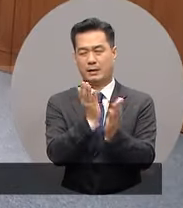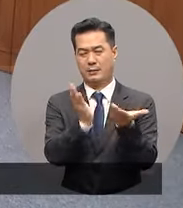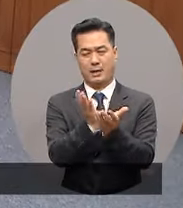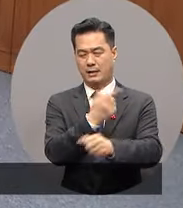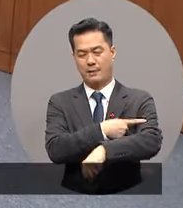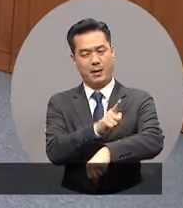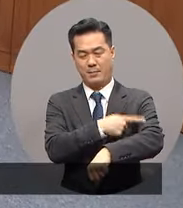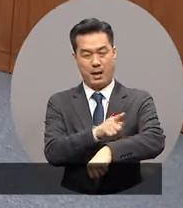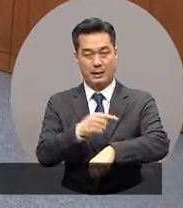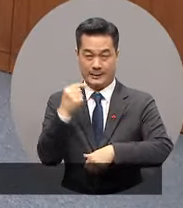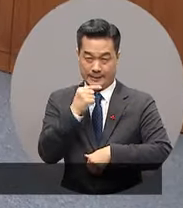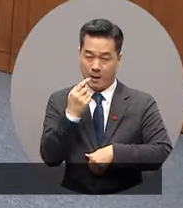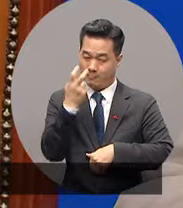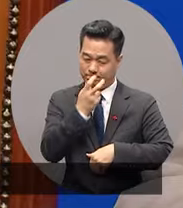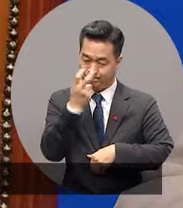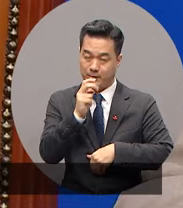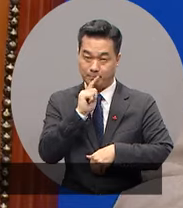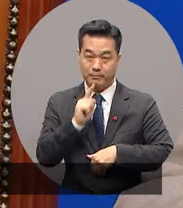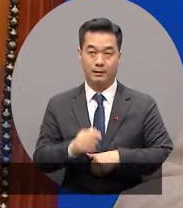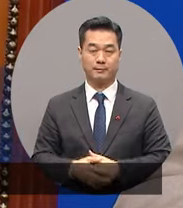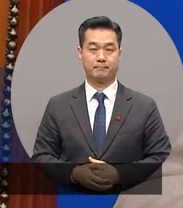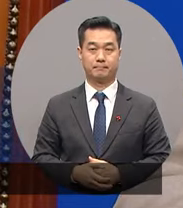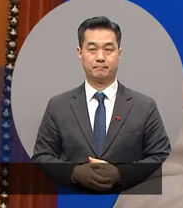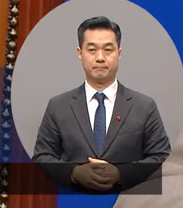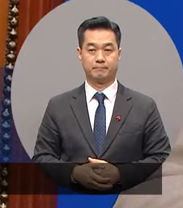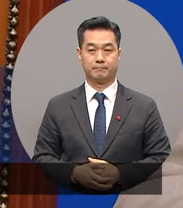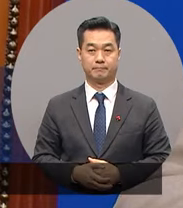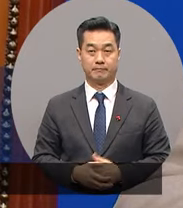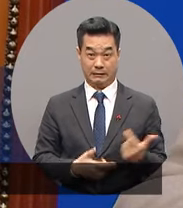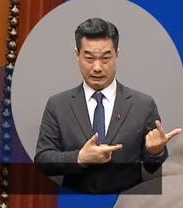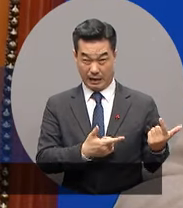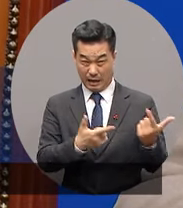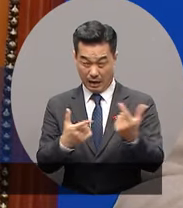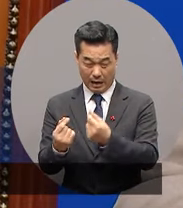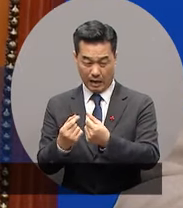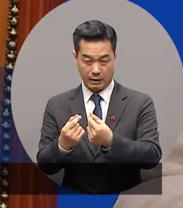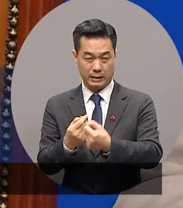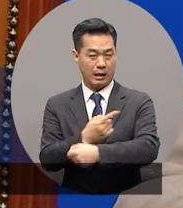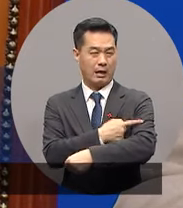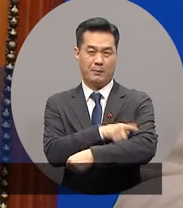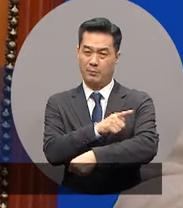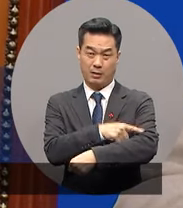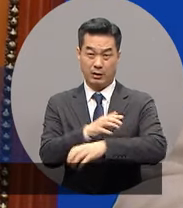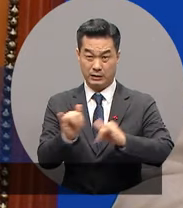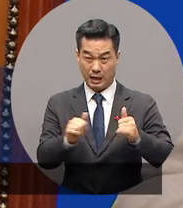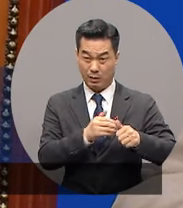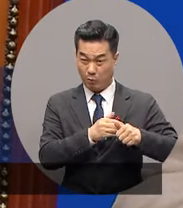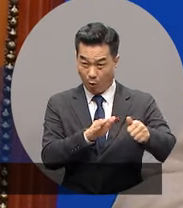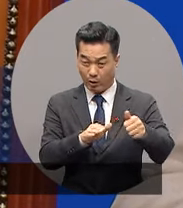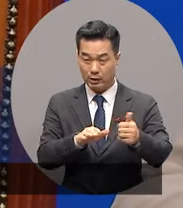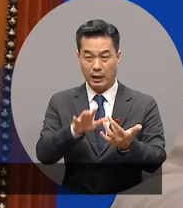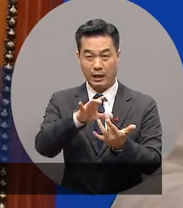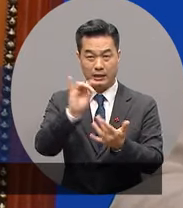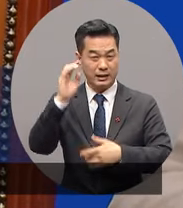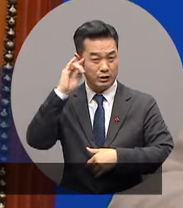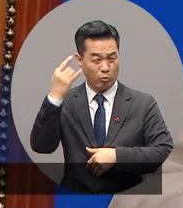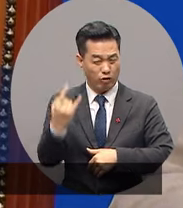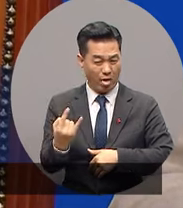치열한 검증을 예고했습니다. 하나같이 이 부적격자를 보내놓고 인사청문회를 하라고